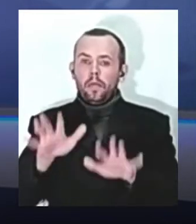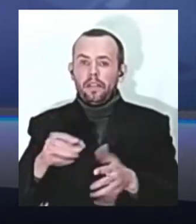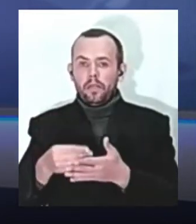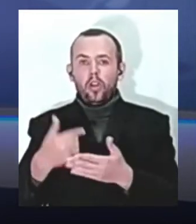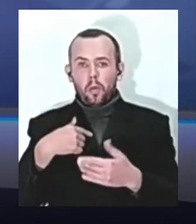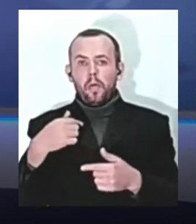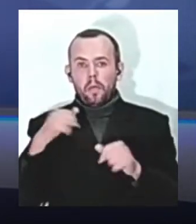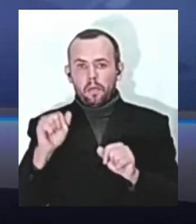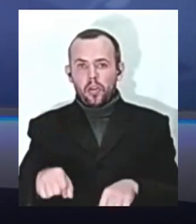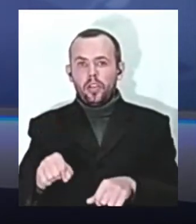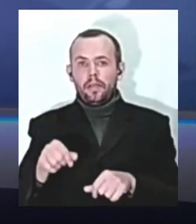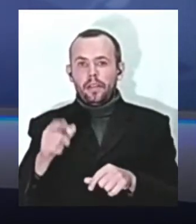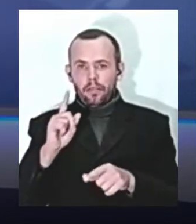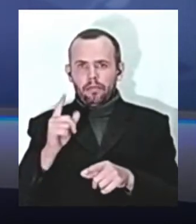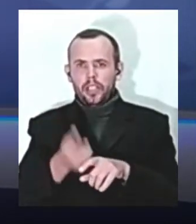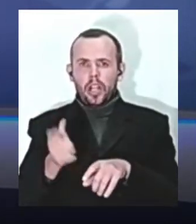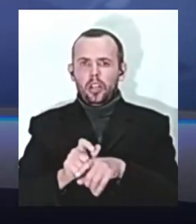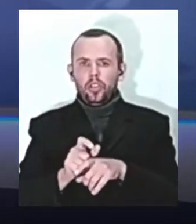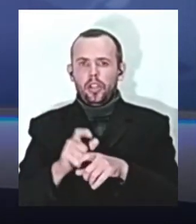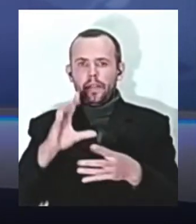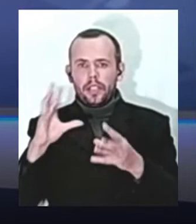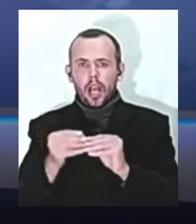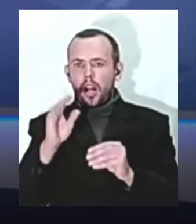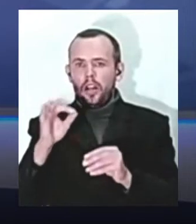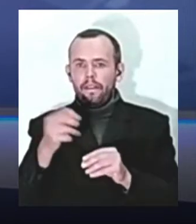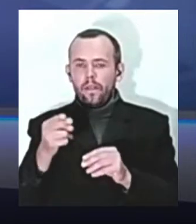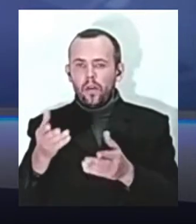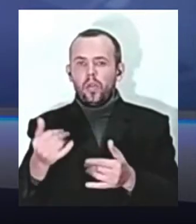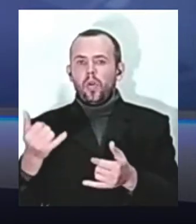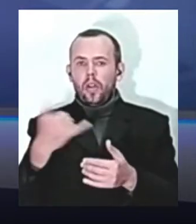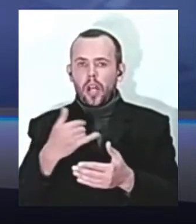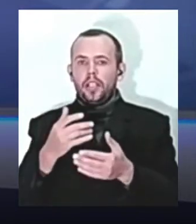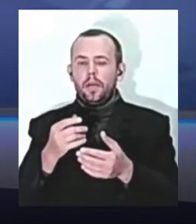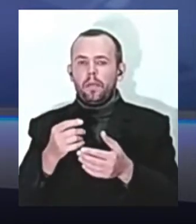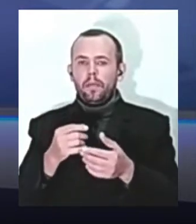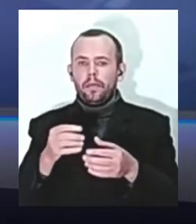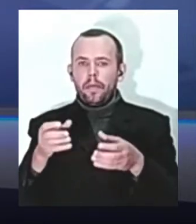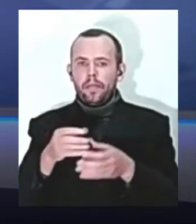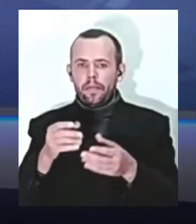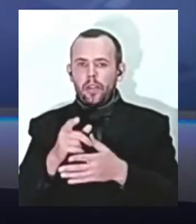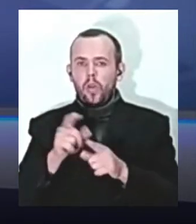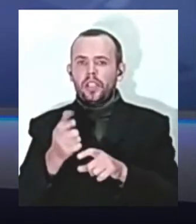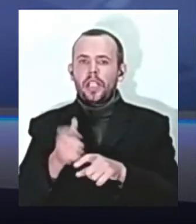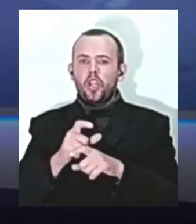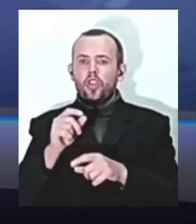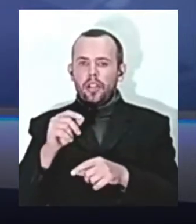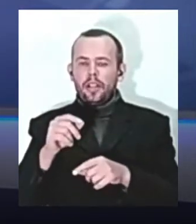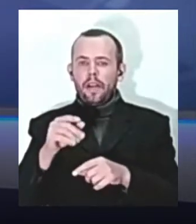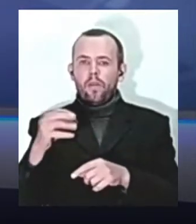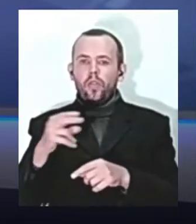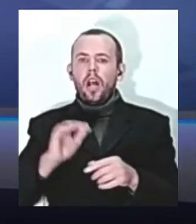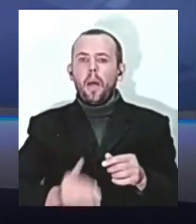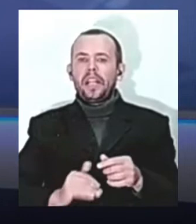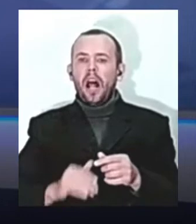досить значний загальний фонд, і в нас формується досить значний фонд капітальних видатків. Це також